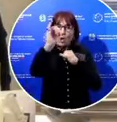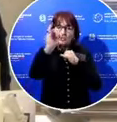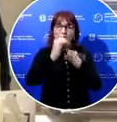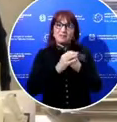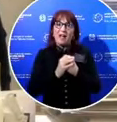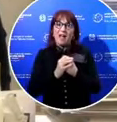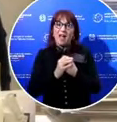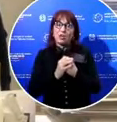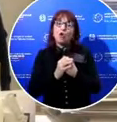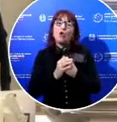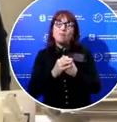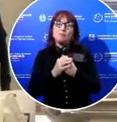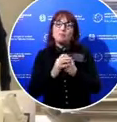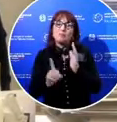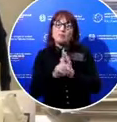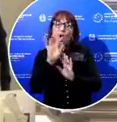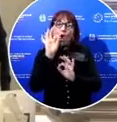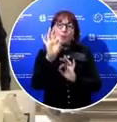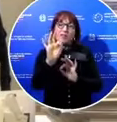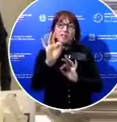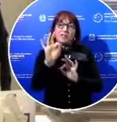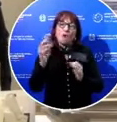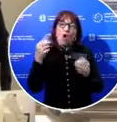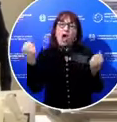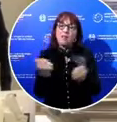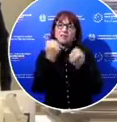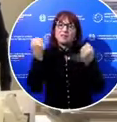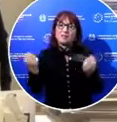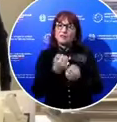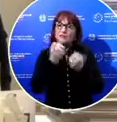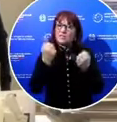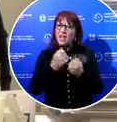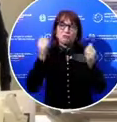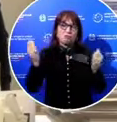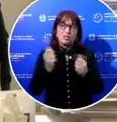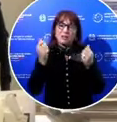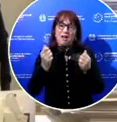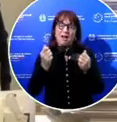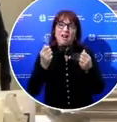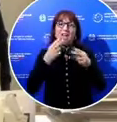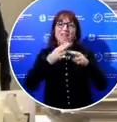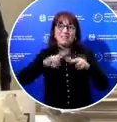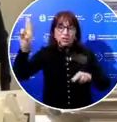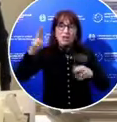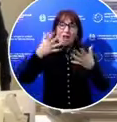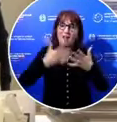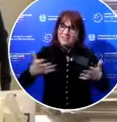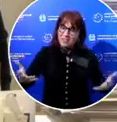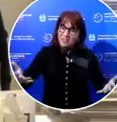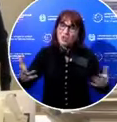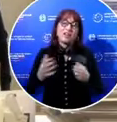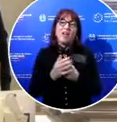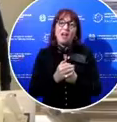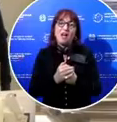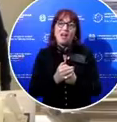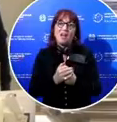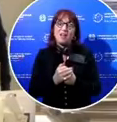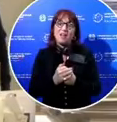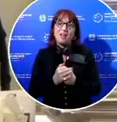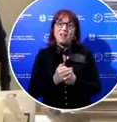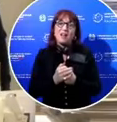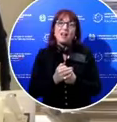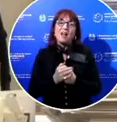di pianificare un'attività a tutto campo, a livello nazionale e territoriale, e che non esclude